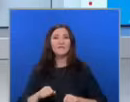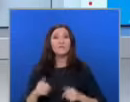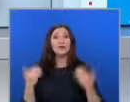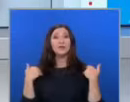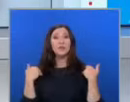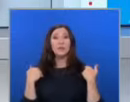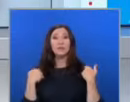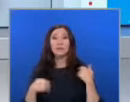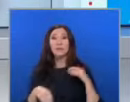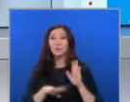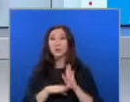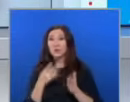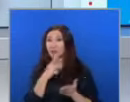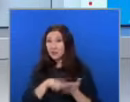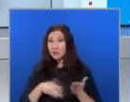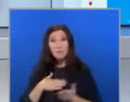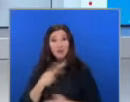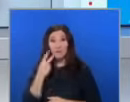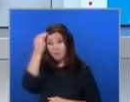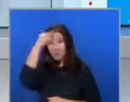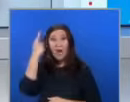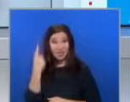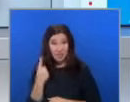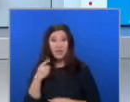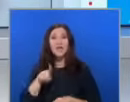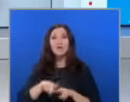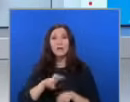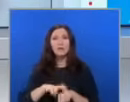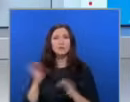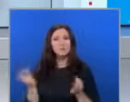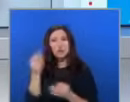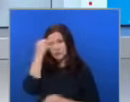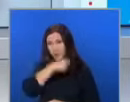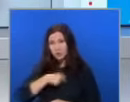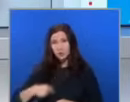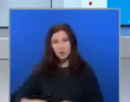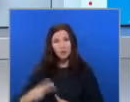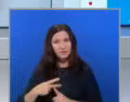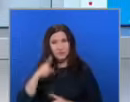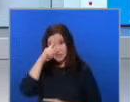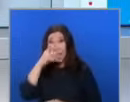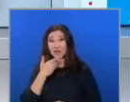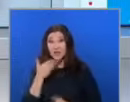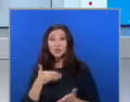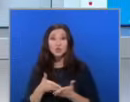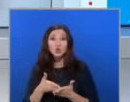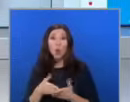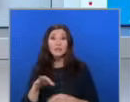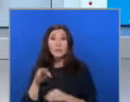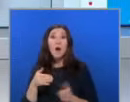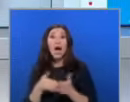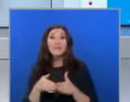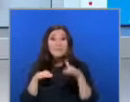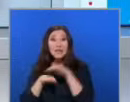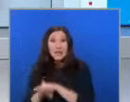две българки. Едната от тях е Иванка Димитрова. Специално за БНТ тя разказа защо е избрала антиимигрантска